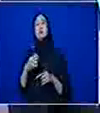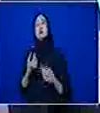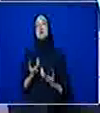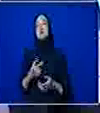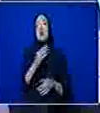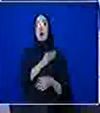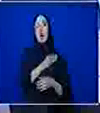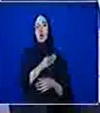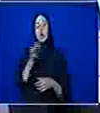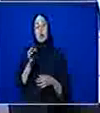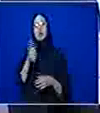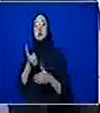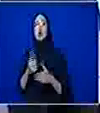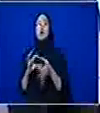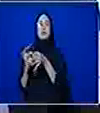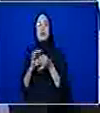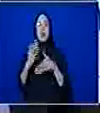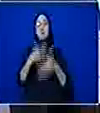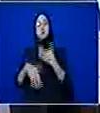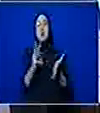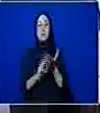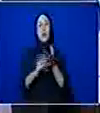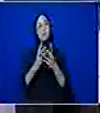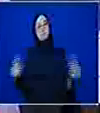Baik, silakan langsung Pak. Ya, tenang.